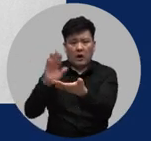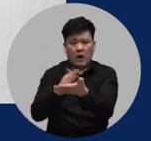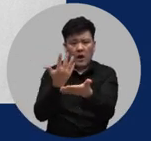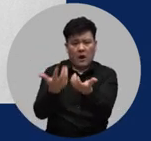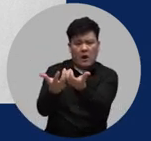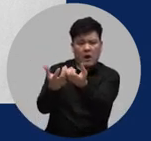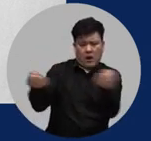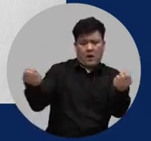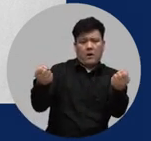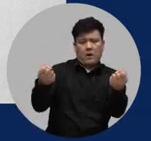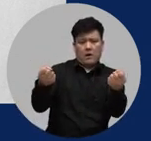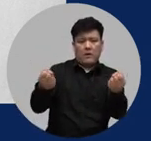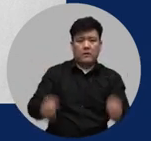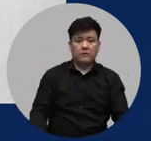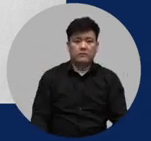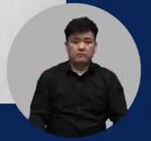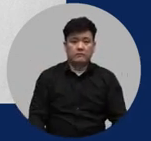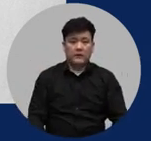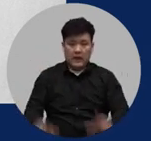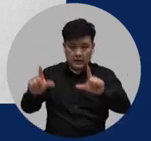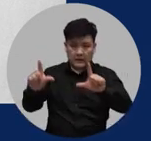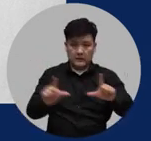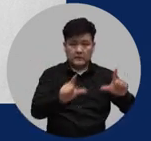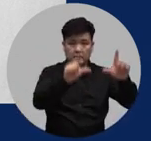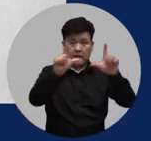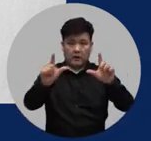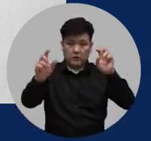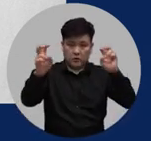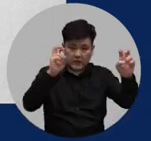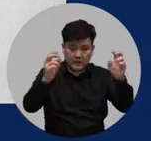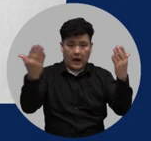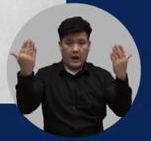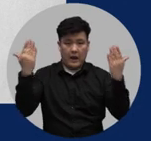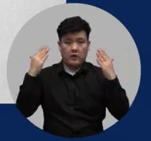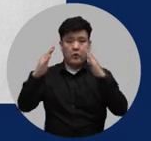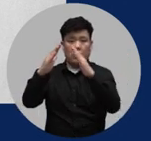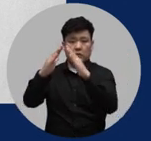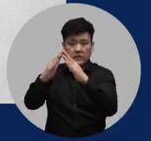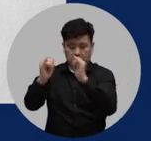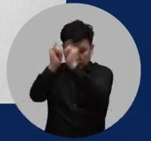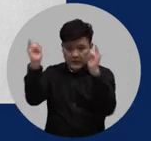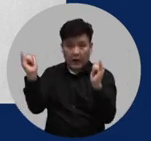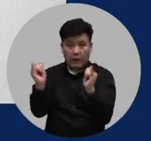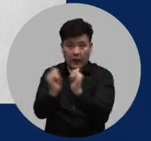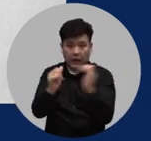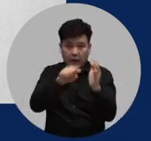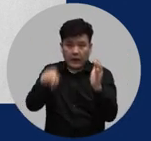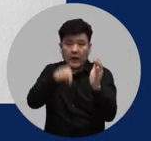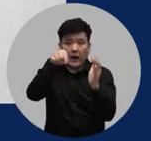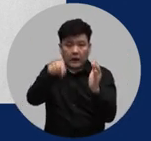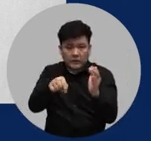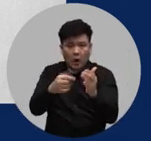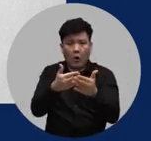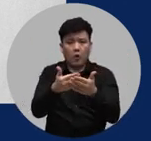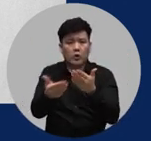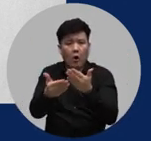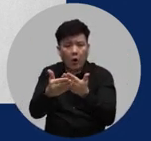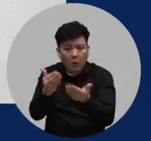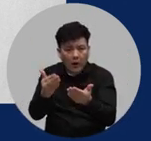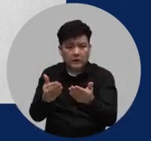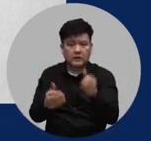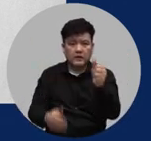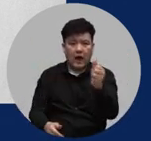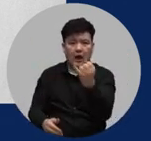고정화입니다. 우리가 생활하면서 직장, 학교, 집, 사회에서 일상적으로 경험하는